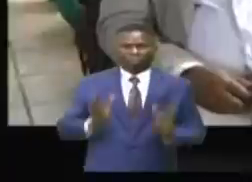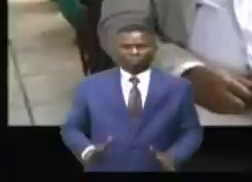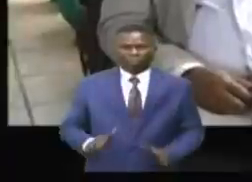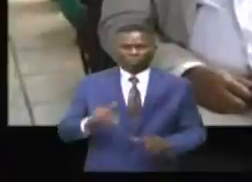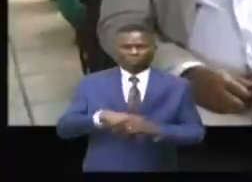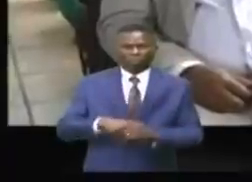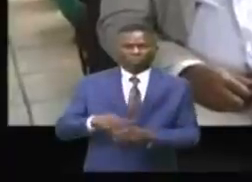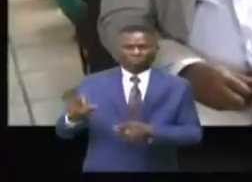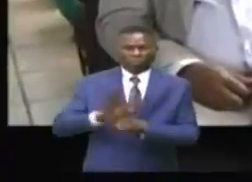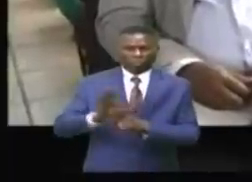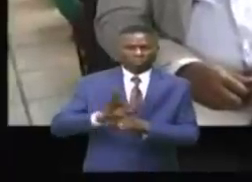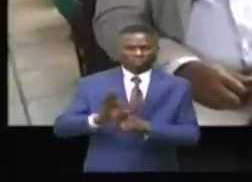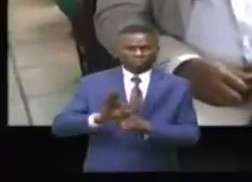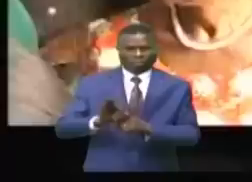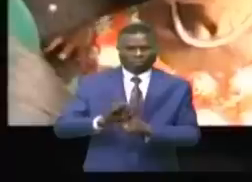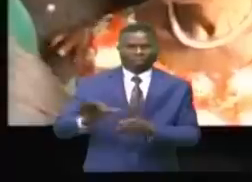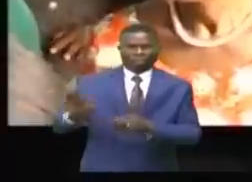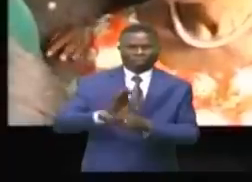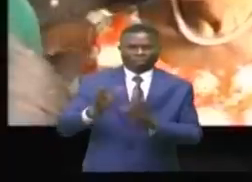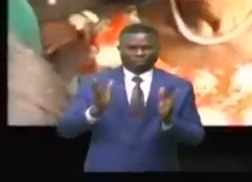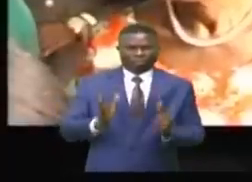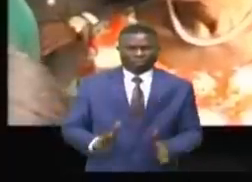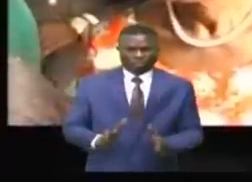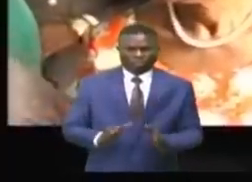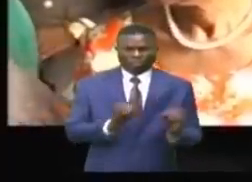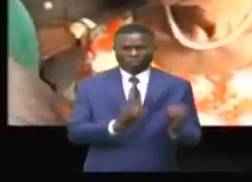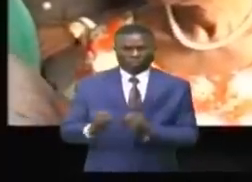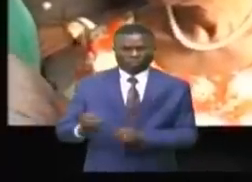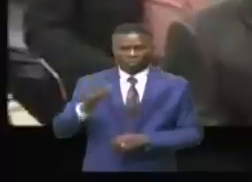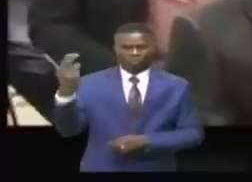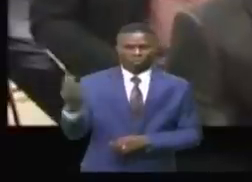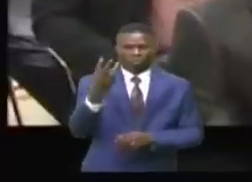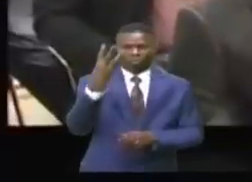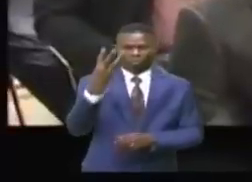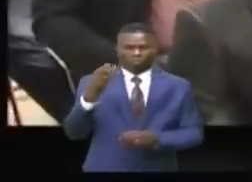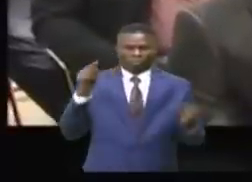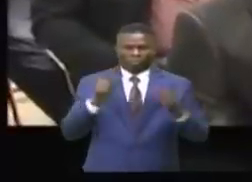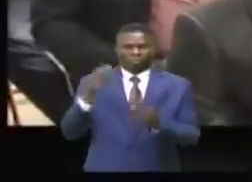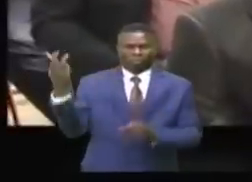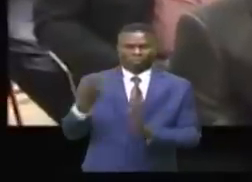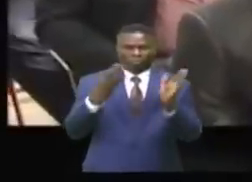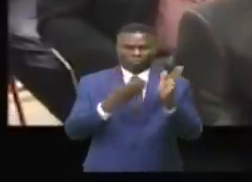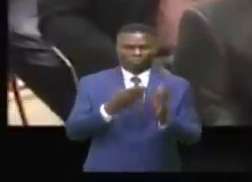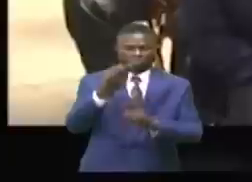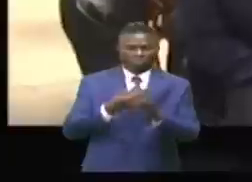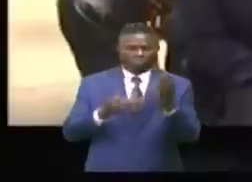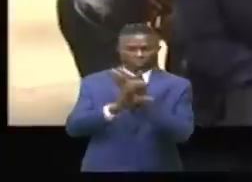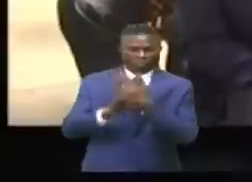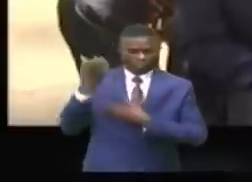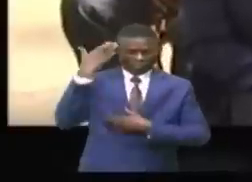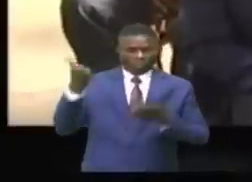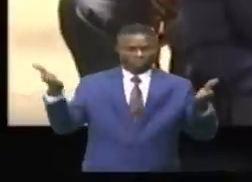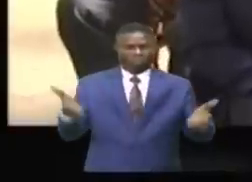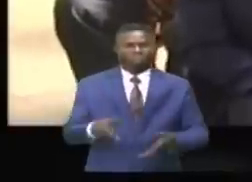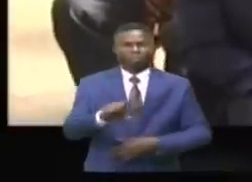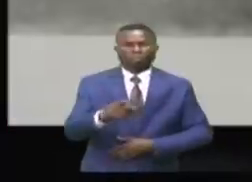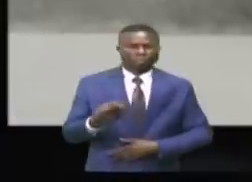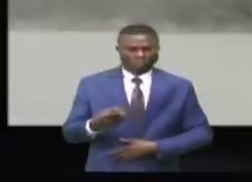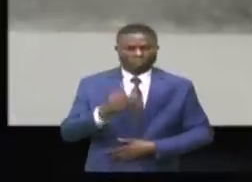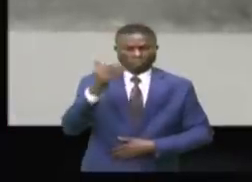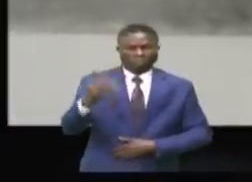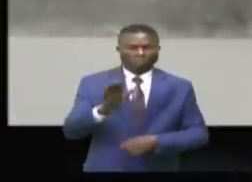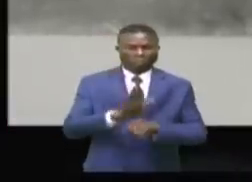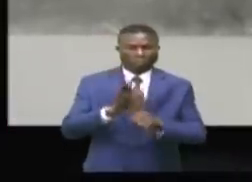travers la session de formation des formateurs qui s'était tenue du 23 au 29 août dernier. Présent lors de cette cérémonie, devant